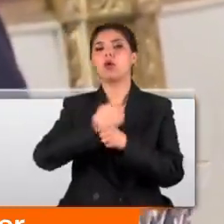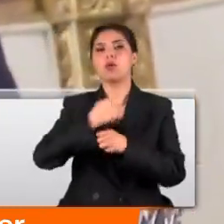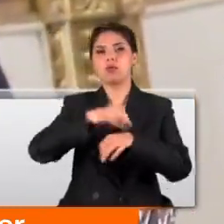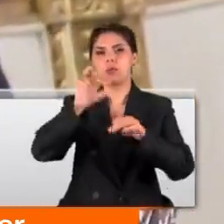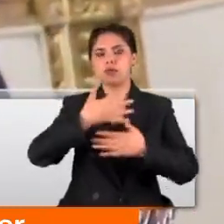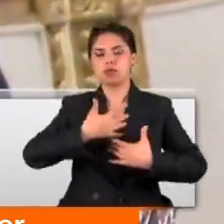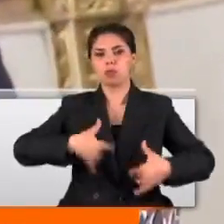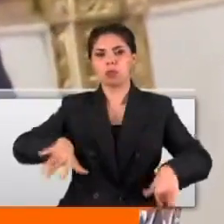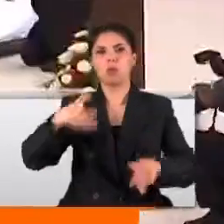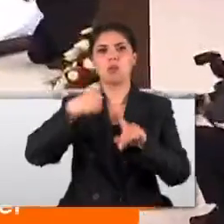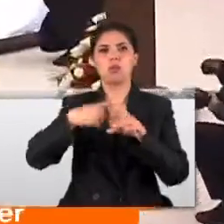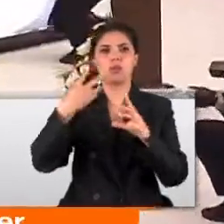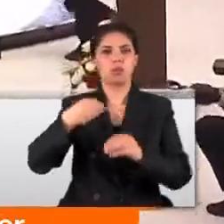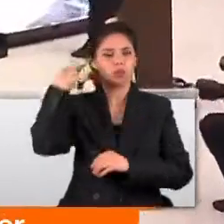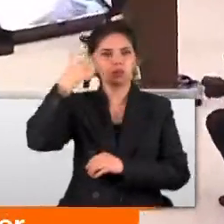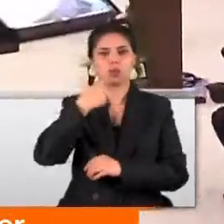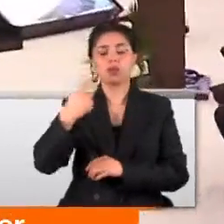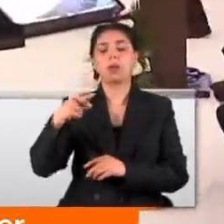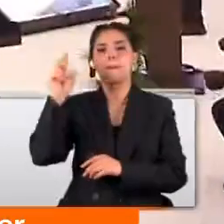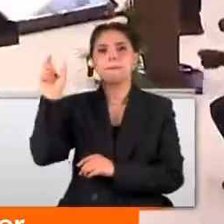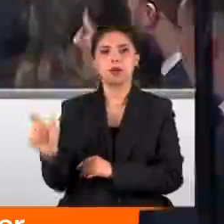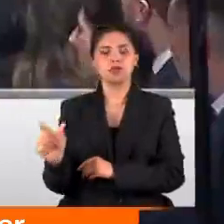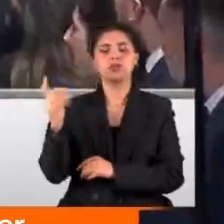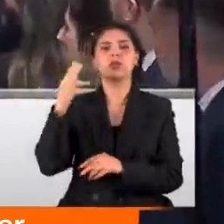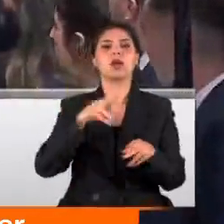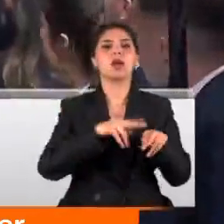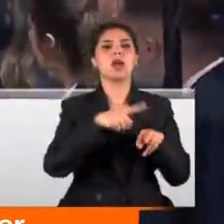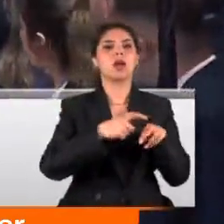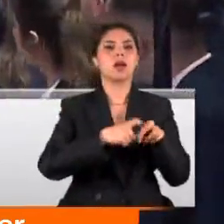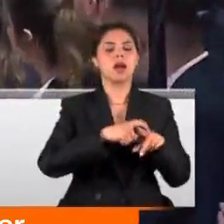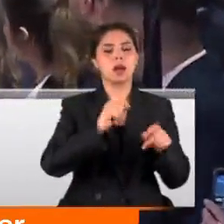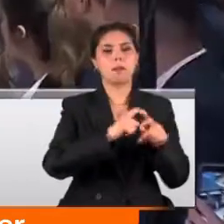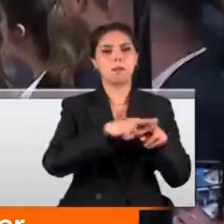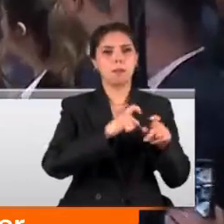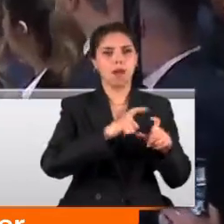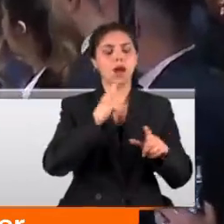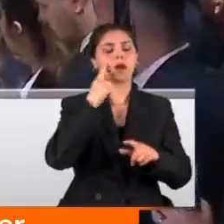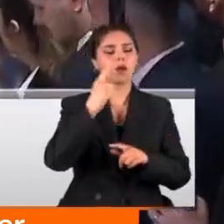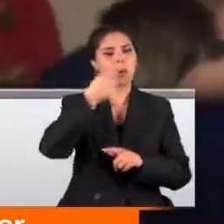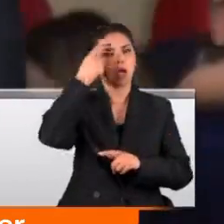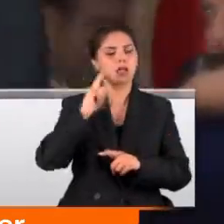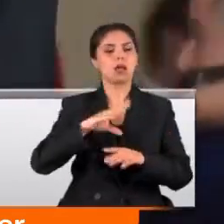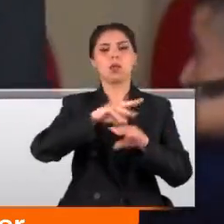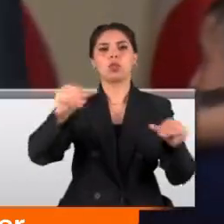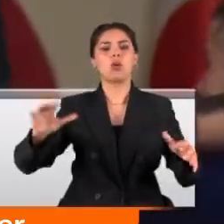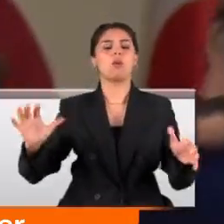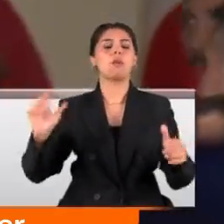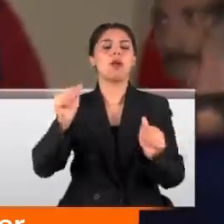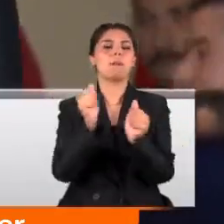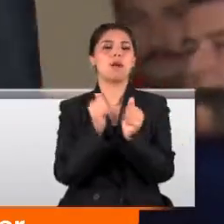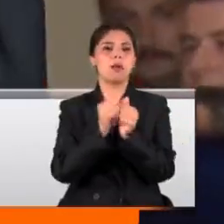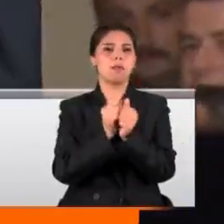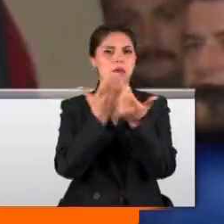katılmasını olumlu bulduğunu söyledi. Paşinyan'ın Karabağ dahil Azerbaycan'ın toprak bütünlüğünü tanıyabileceklerine ilişkin ifadeleri